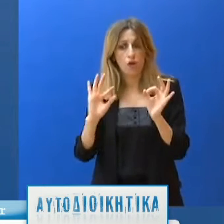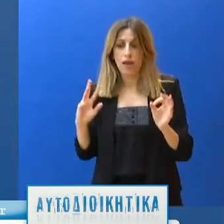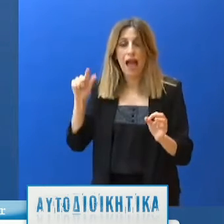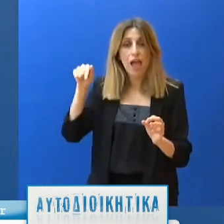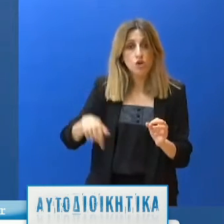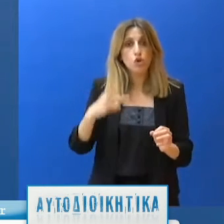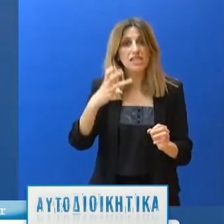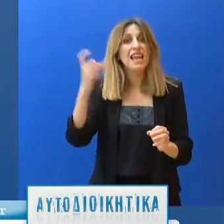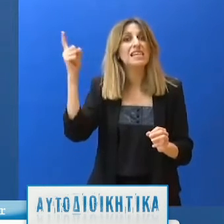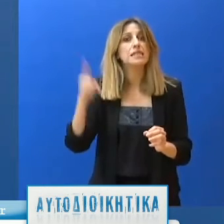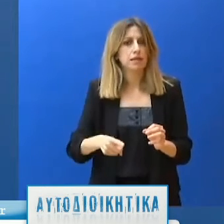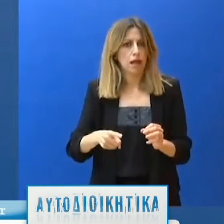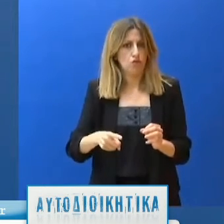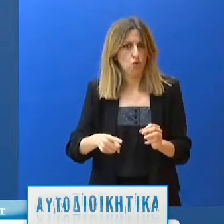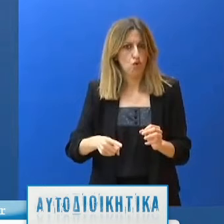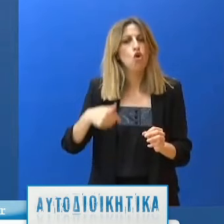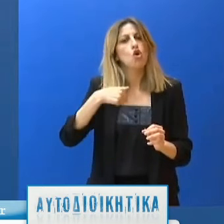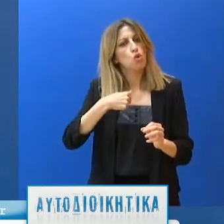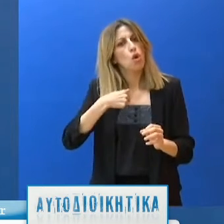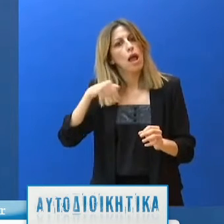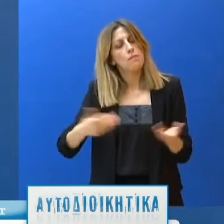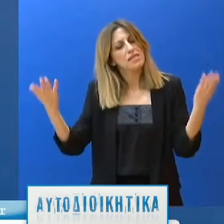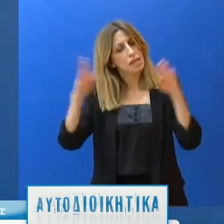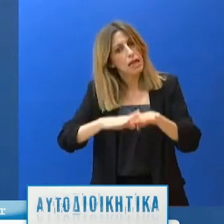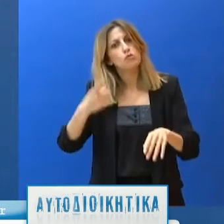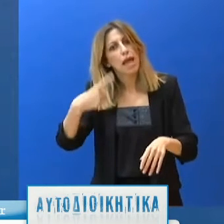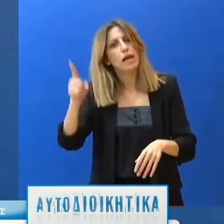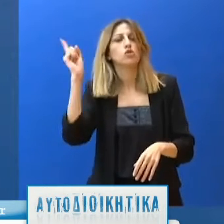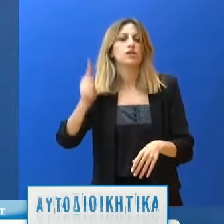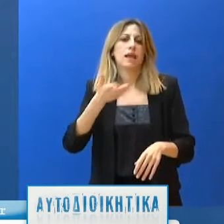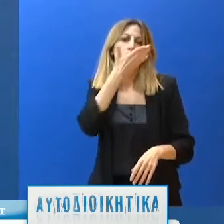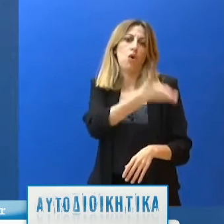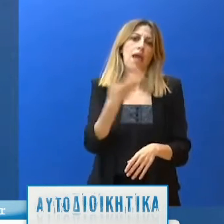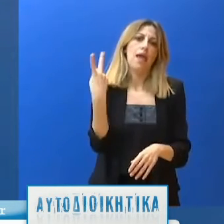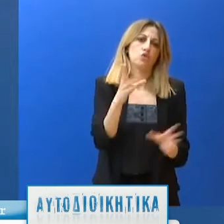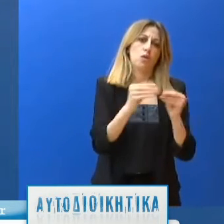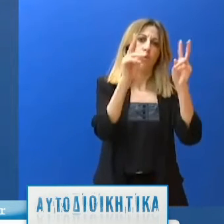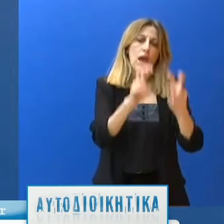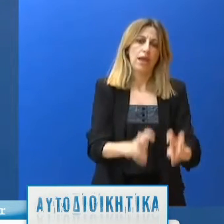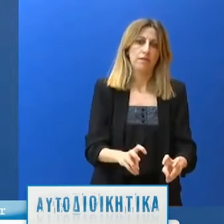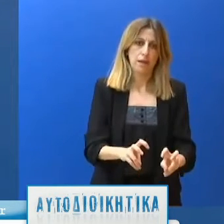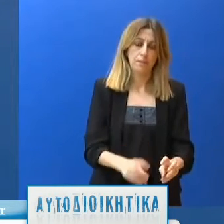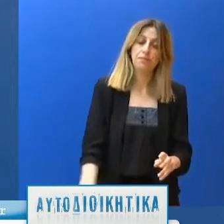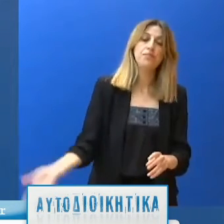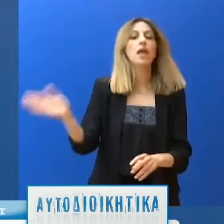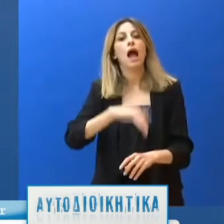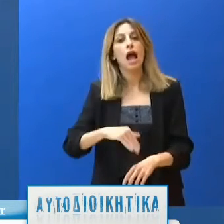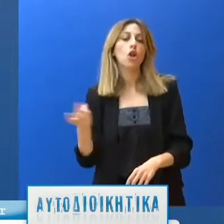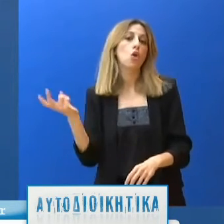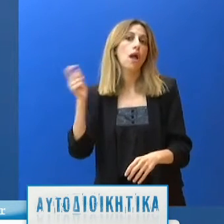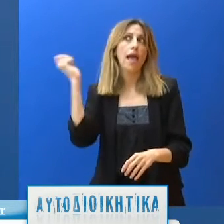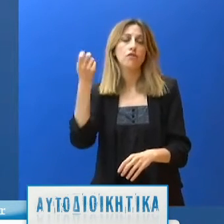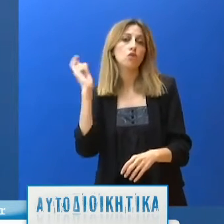αυξημένες κατά 100% έναντι 30% που είναι σήμερα. Δημιουργείται Εθνικό Μητρώο Νεοφυών